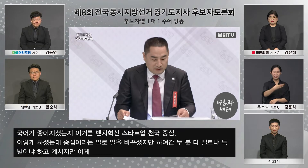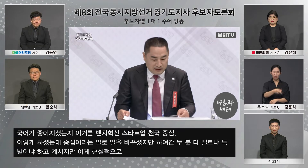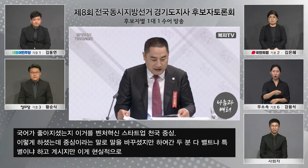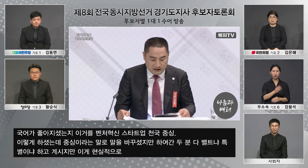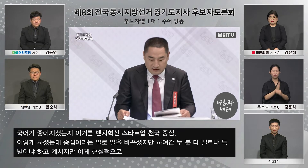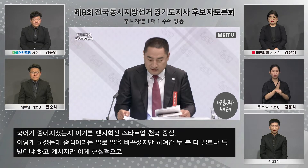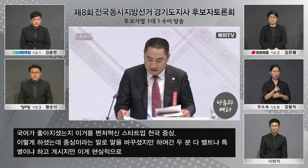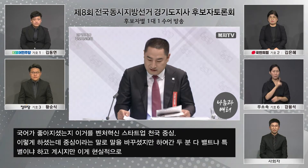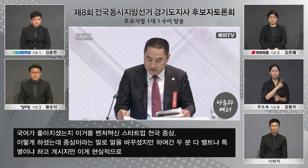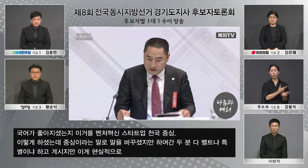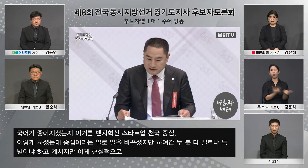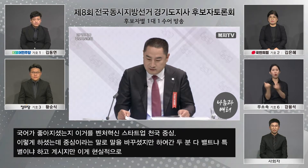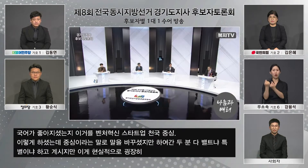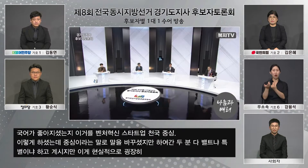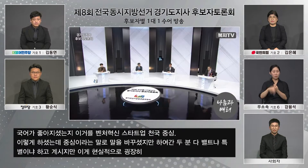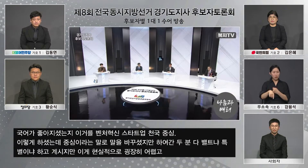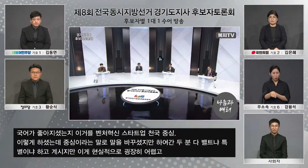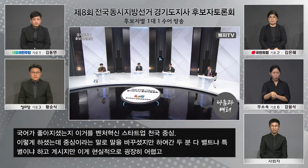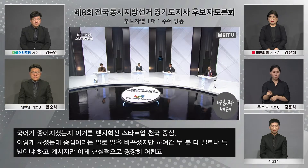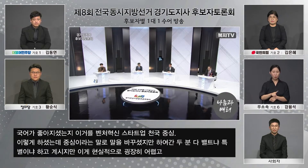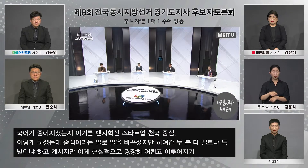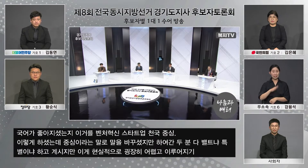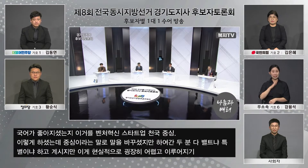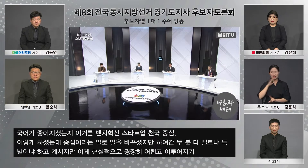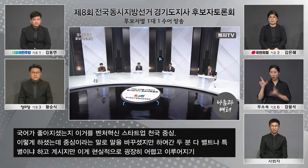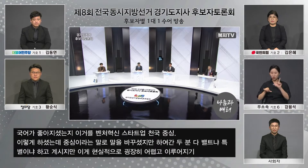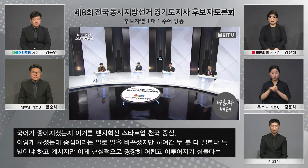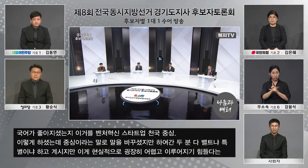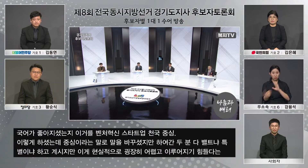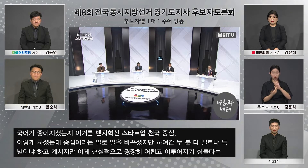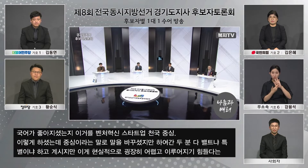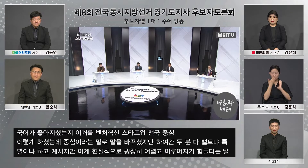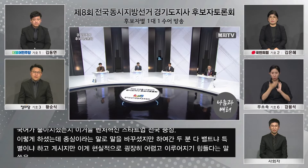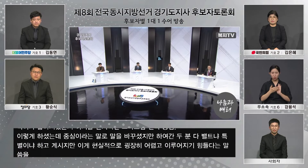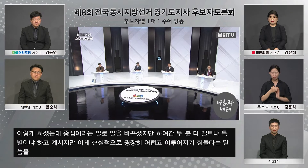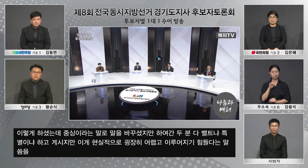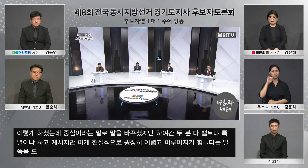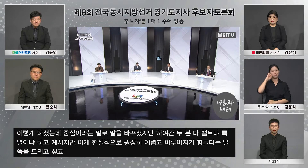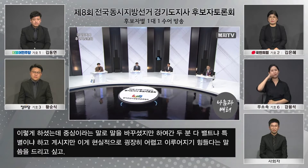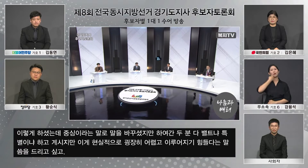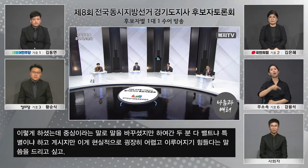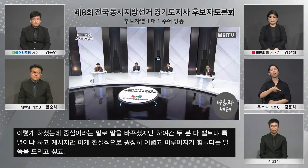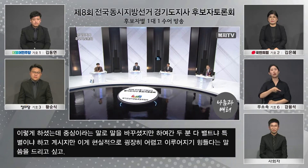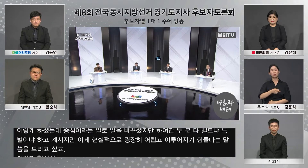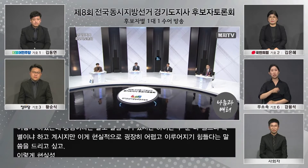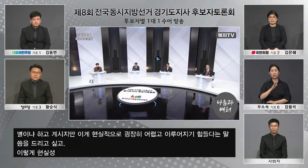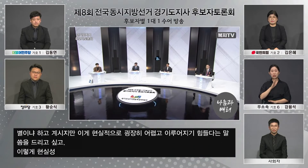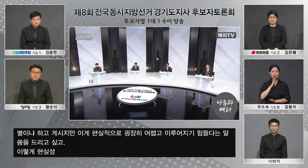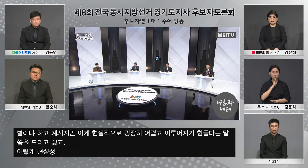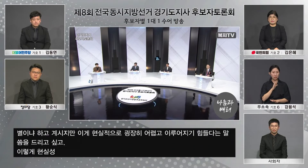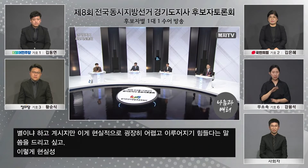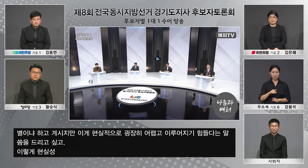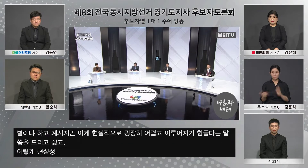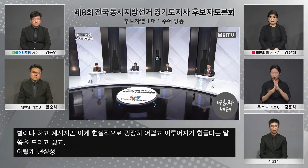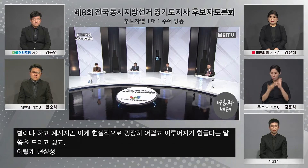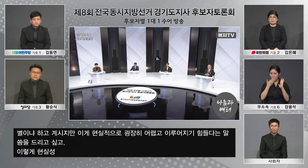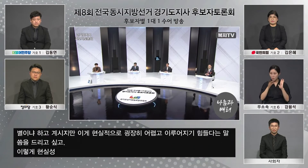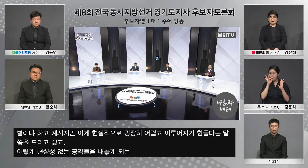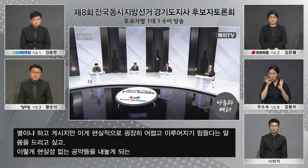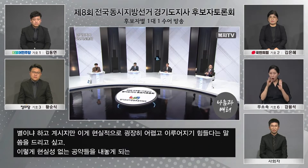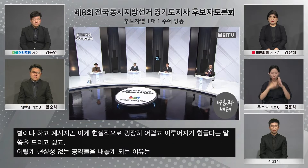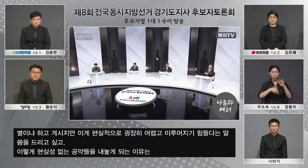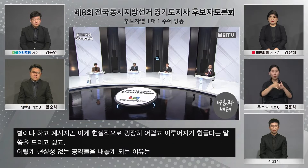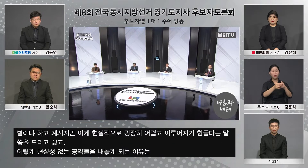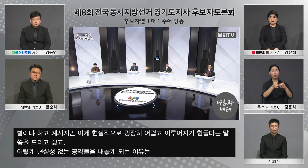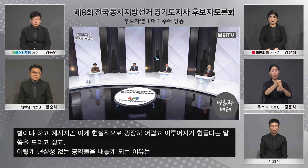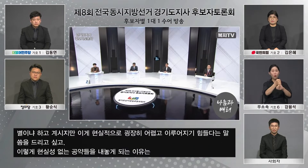이루어지기 힘들다라는 말씀을 드리고 싶고 이렇게 현실성 없는 공약들을 내놓게 되는 이유는 제가